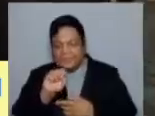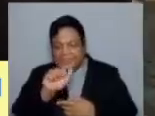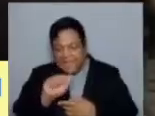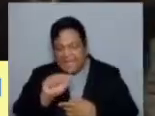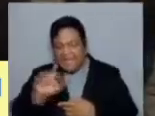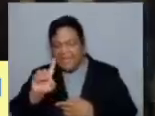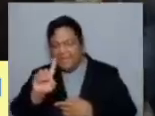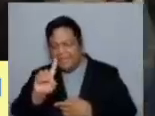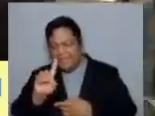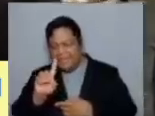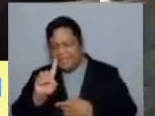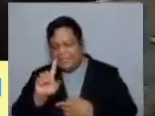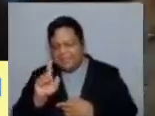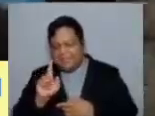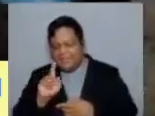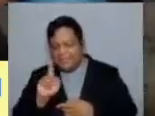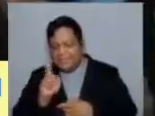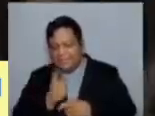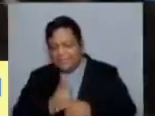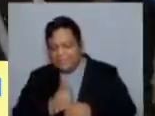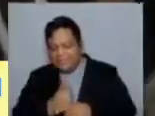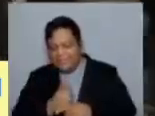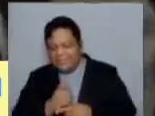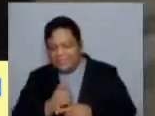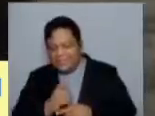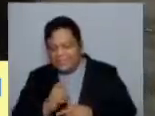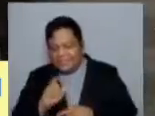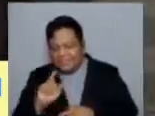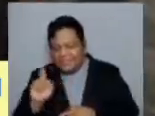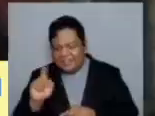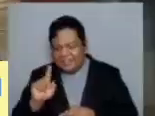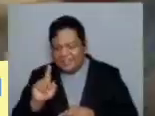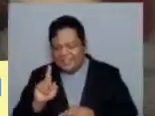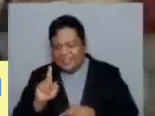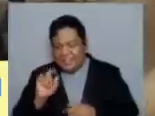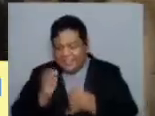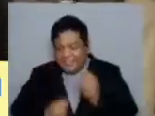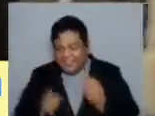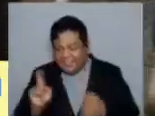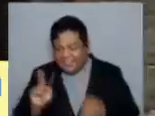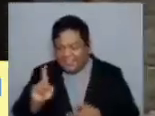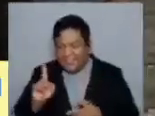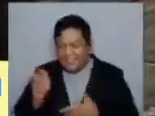Ano nga ba? Sirit na, kuya. Sirit na.